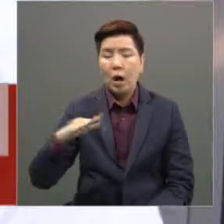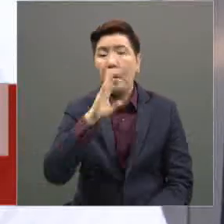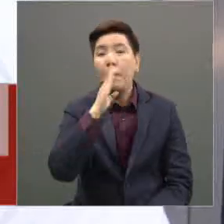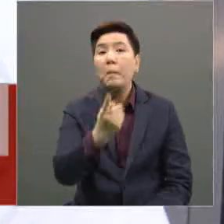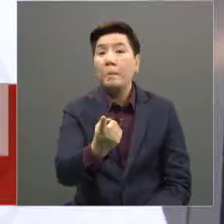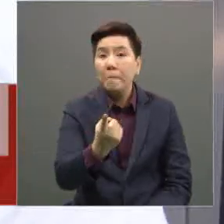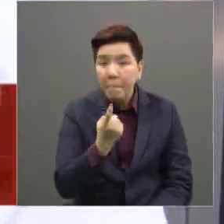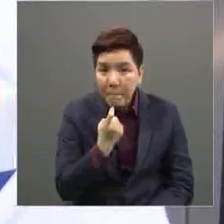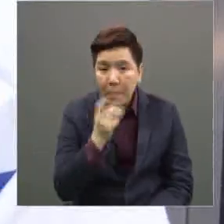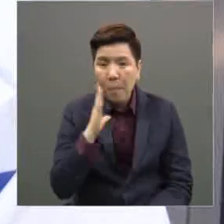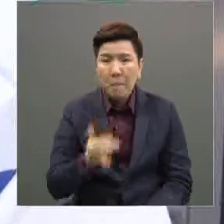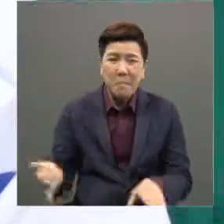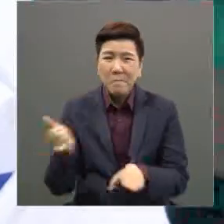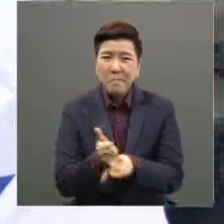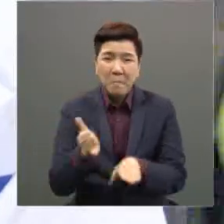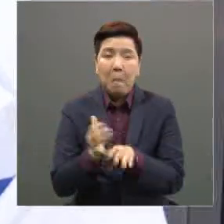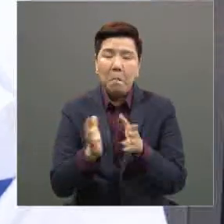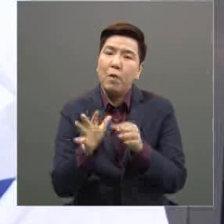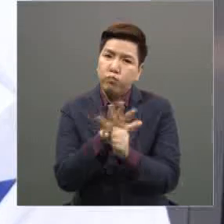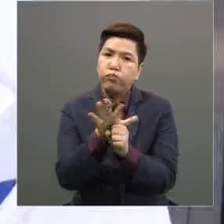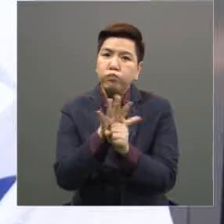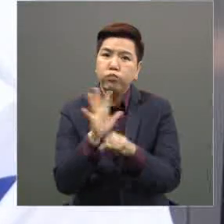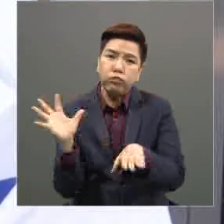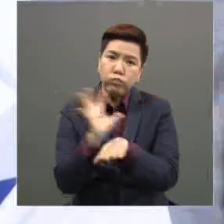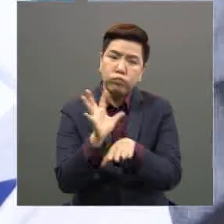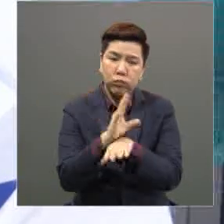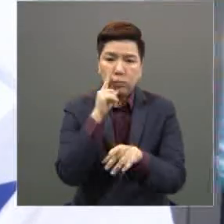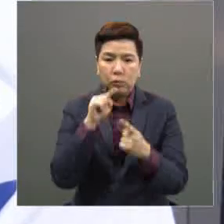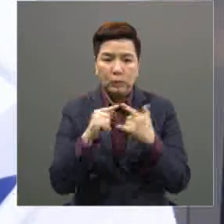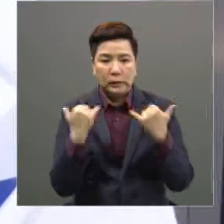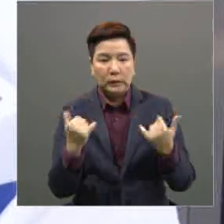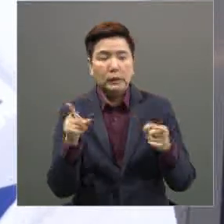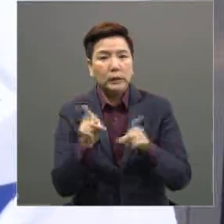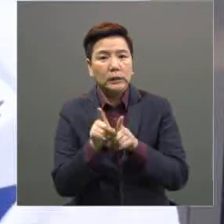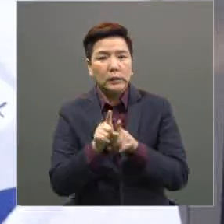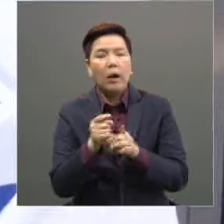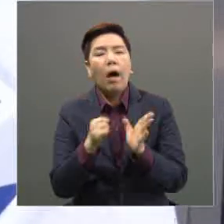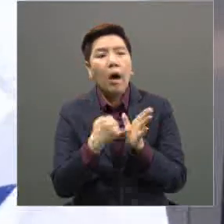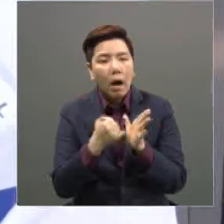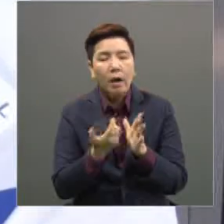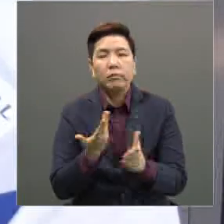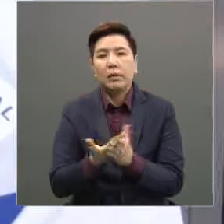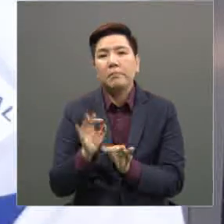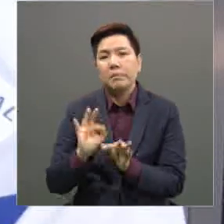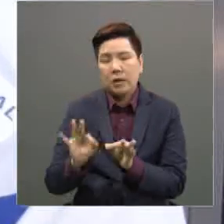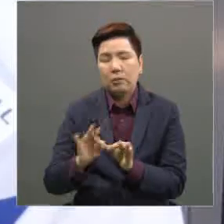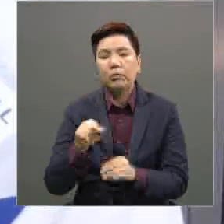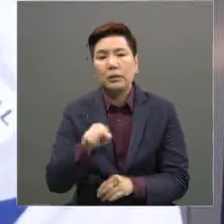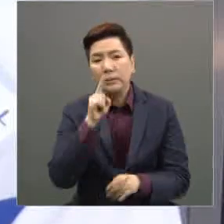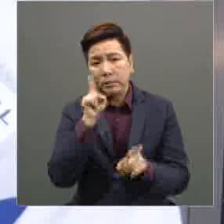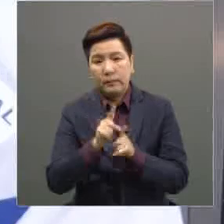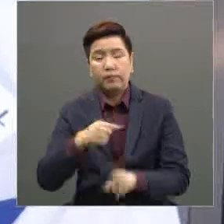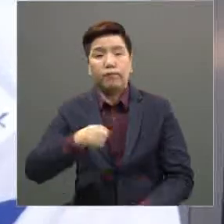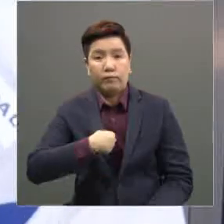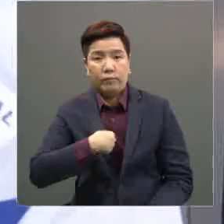ามว่าคนใช้เยอะไหมก็ใช้พอสมควรเพราะว่าแบบมันด้วยที่ว่ามันสะดวกแล้วก็ประหยัดค่าใช้จ่ายด้วยอย่างเช่น